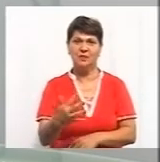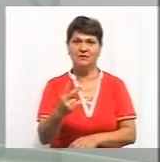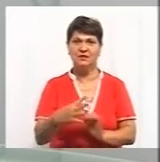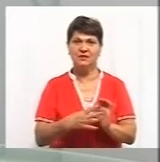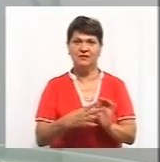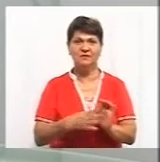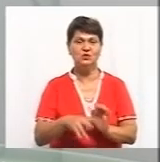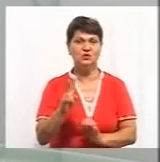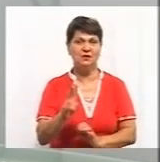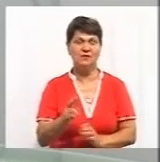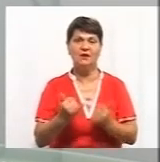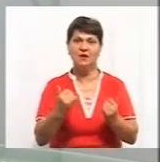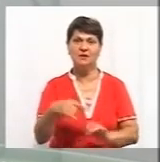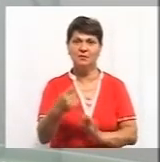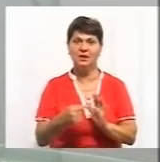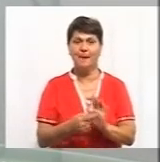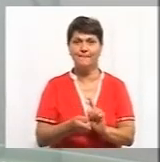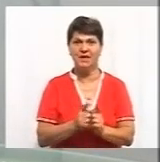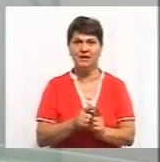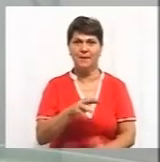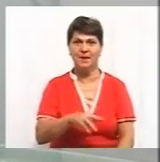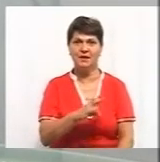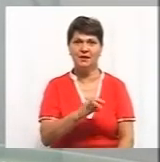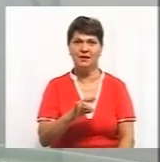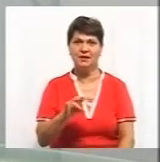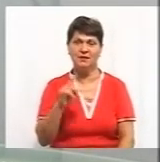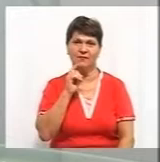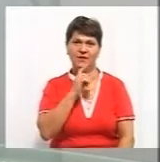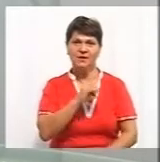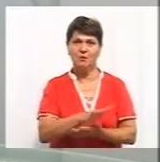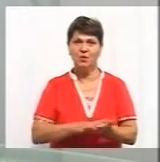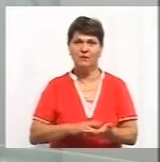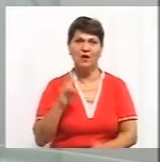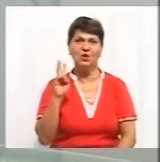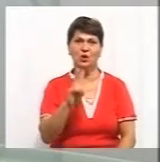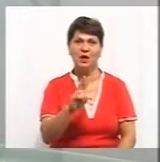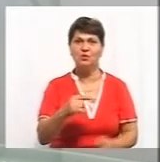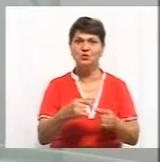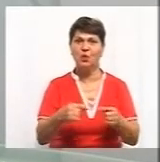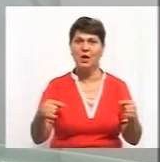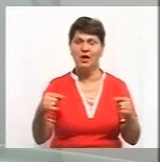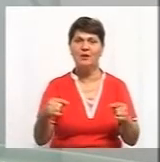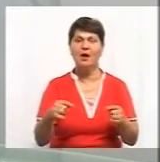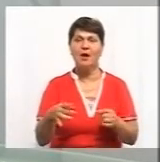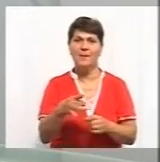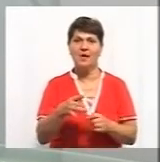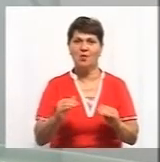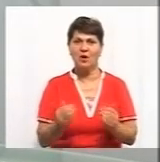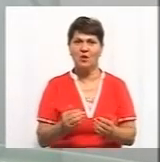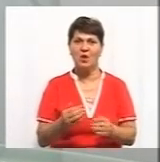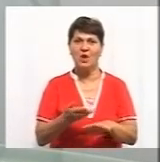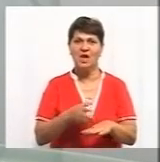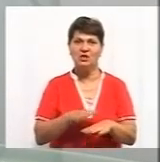для запитань, сурдоперекладачка Марина Нікітіна. У Вінниці продовжили тролейбусну лінію в мікрорайоні Тяжилів від